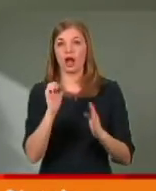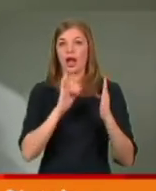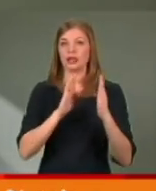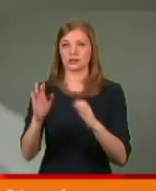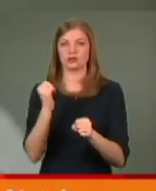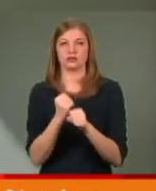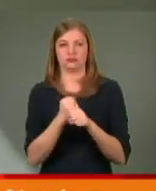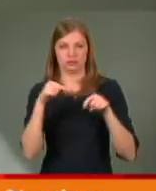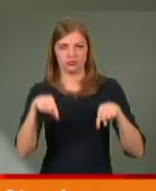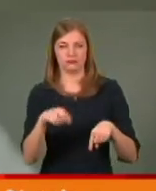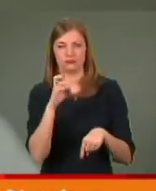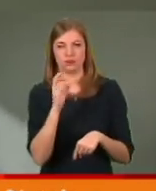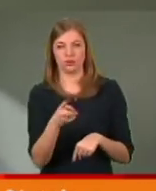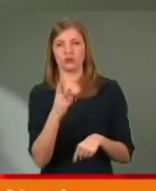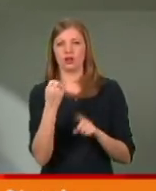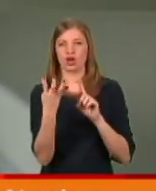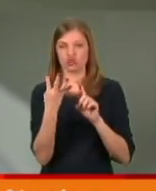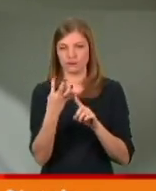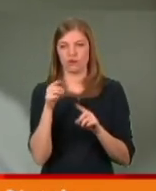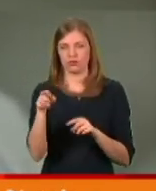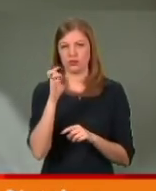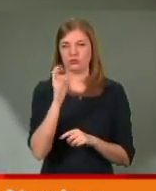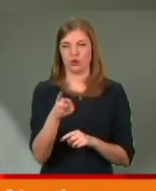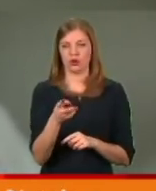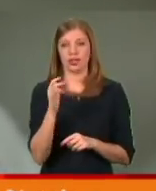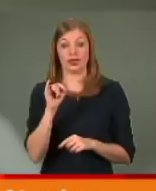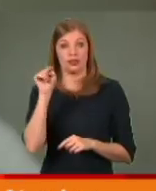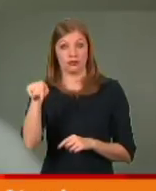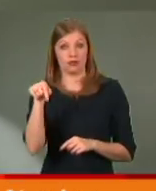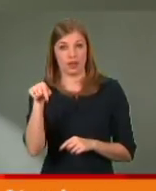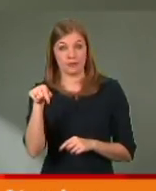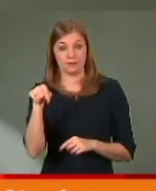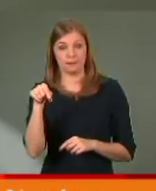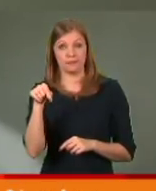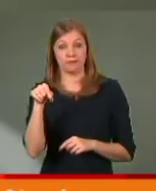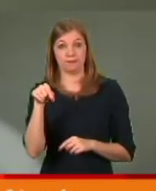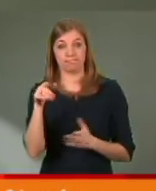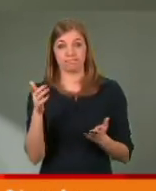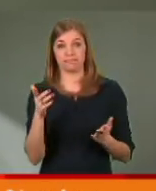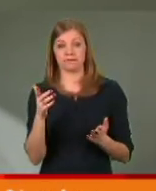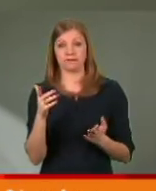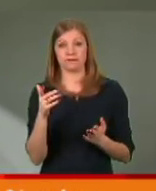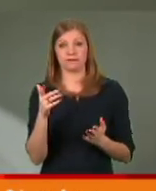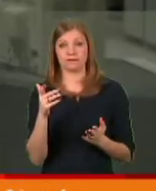стенка делалась на блоке, на четвертом блоке. И там вот